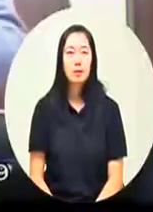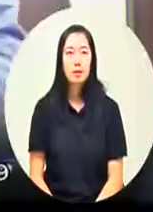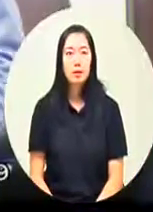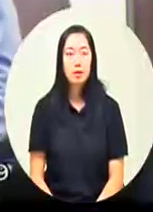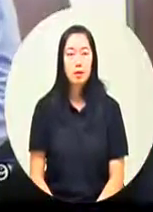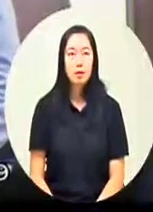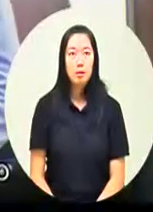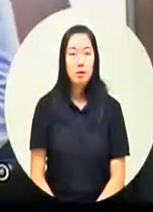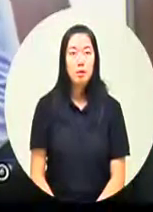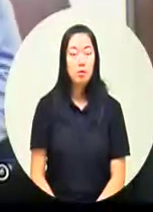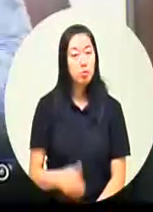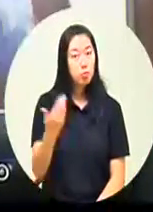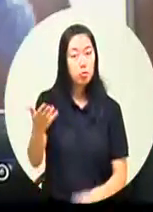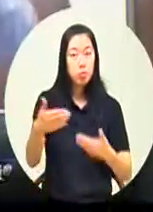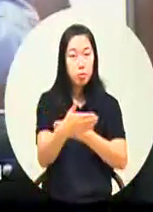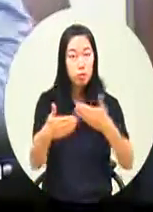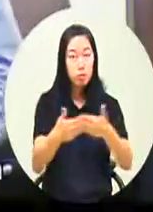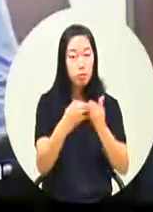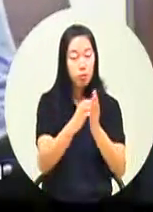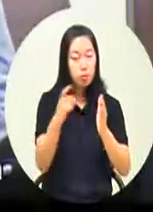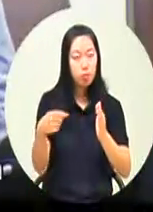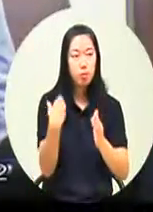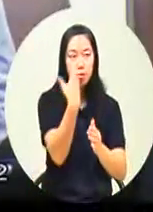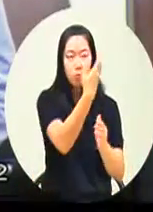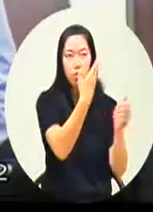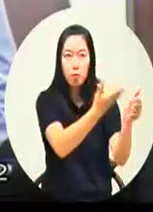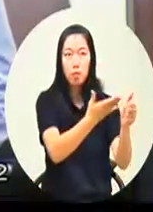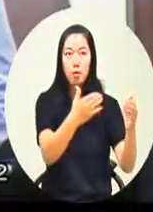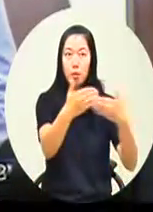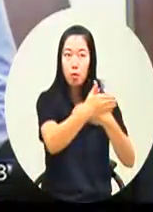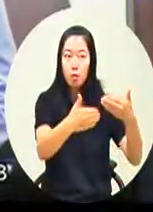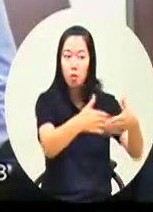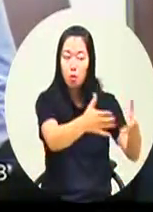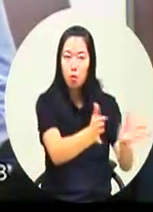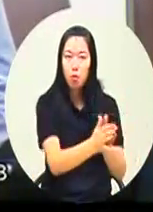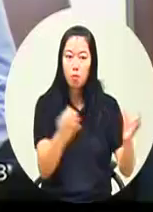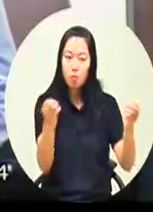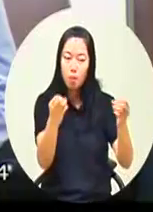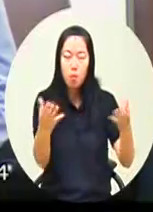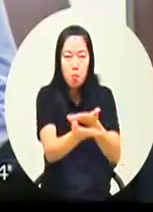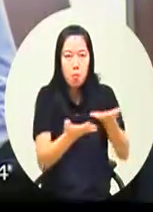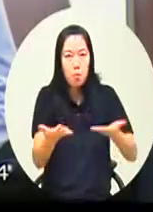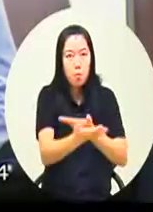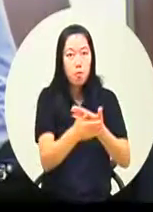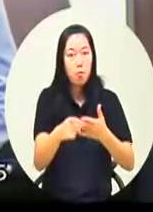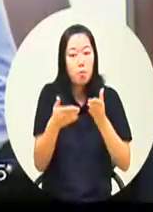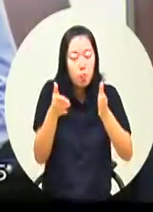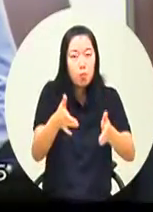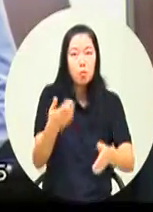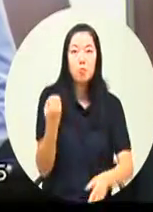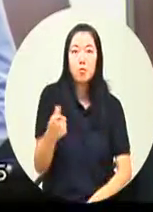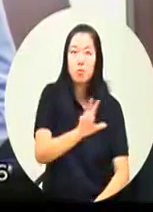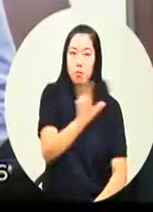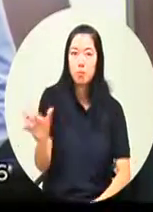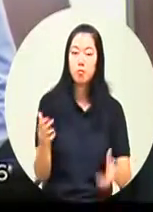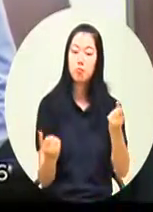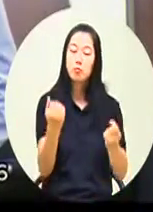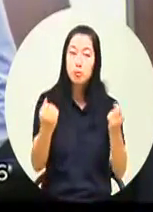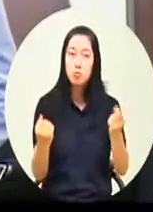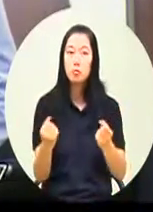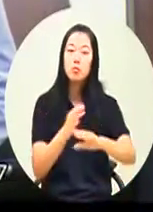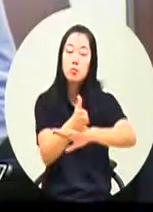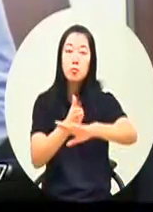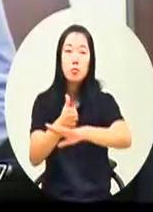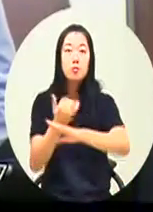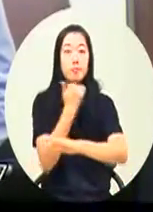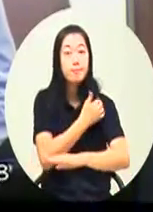能要请我们的交通局跟交通部去研究所谓这个轻型汽车的整个在行驶的可能哦，这是第二个部分